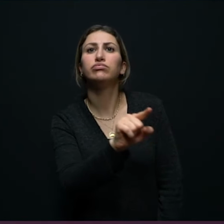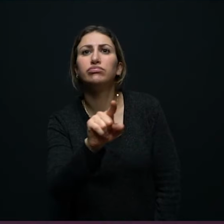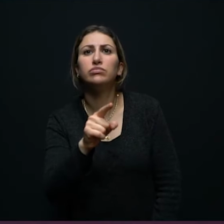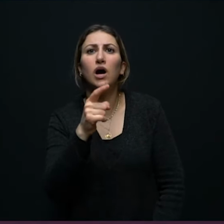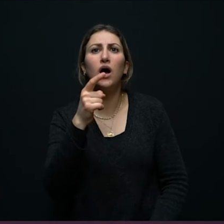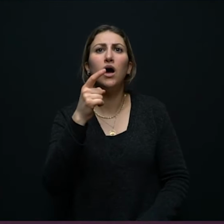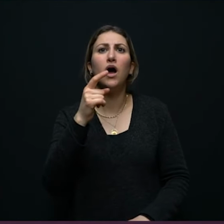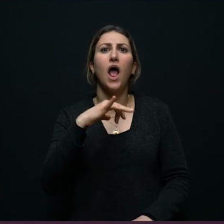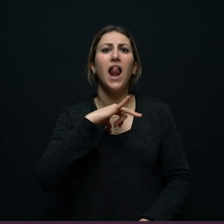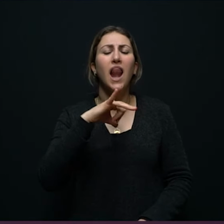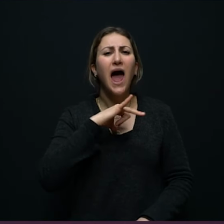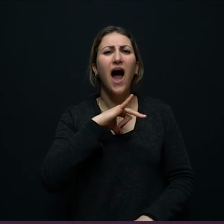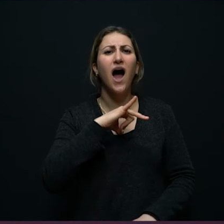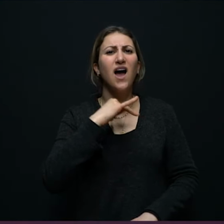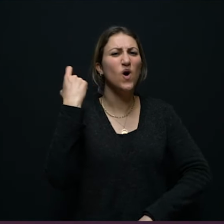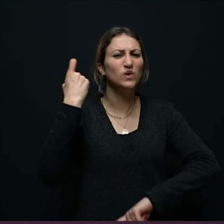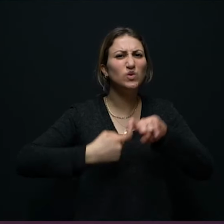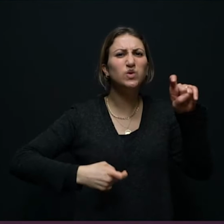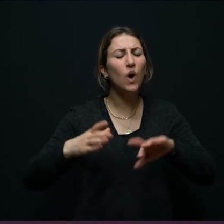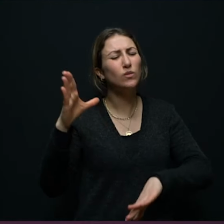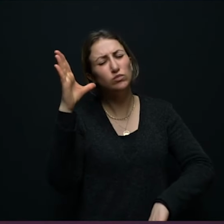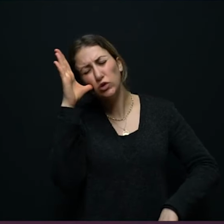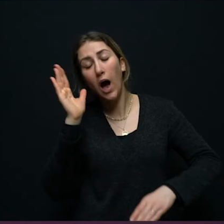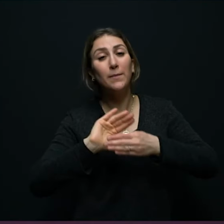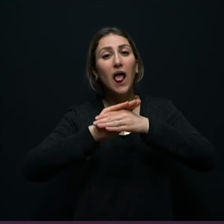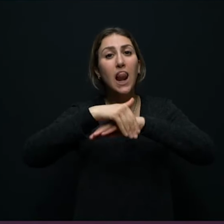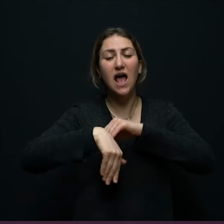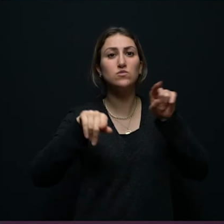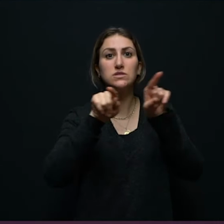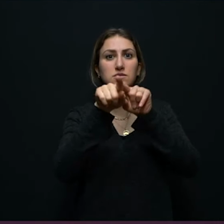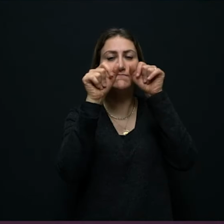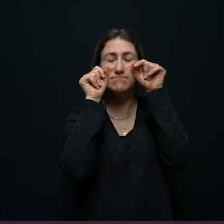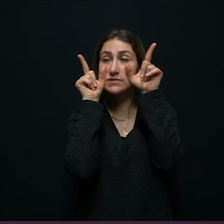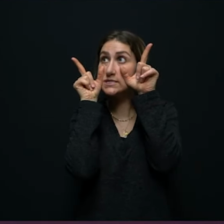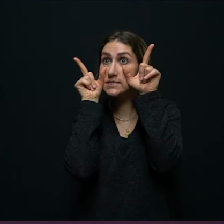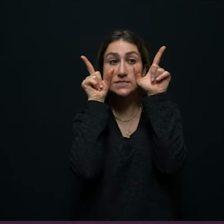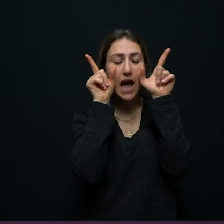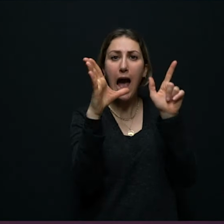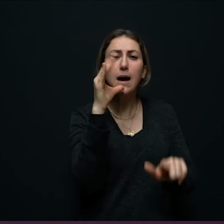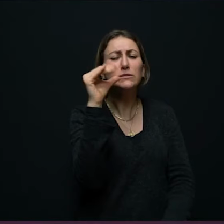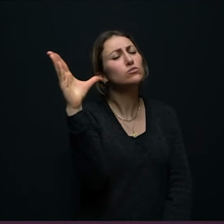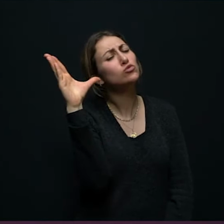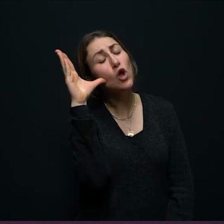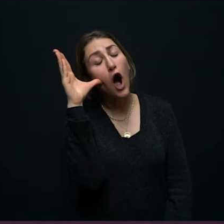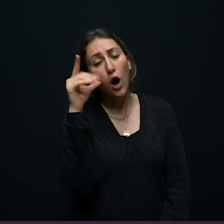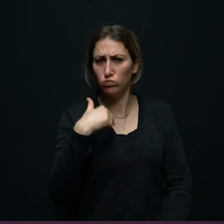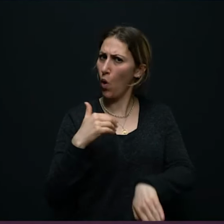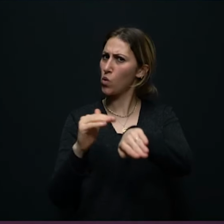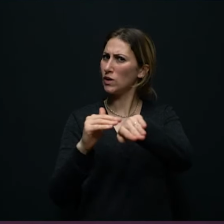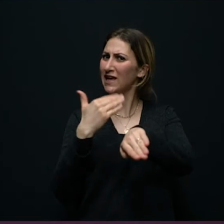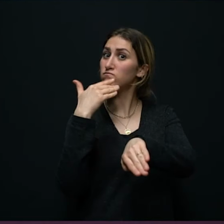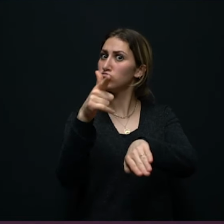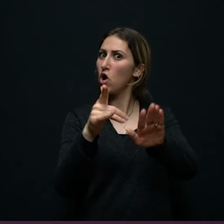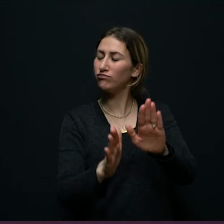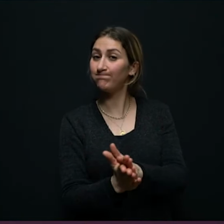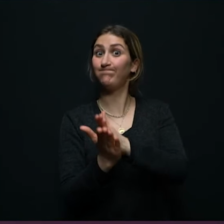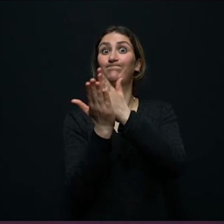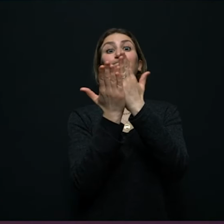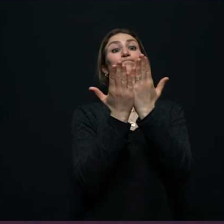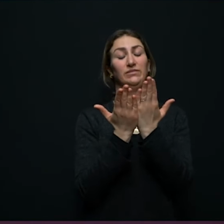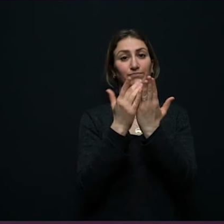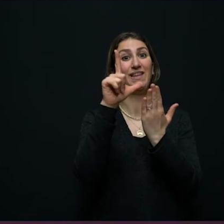vous conseille le lévitique vous assure vous installer dans votre lit vous ouvrez lévitique et vous essayez de lire